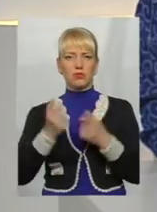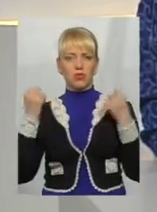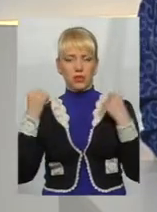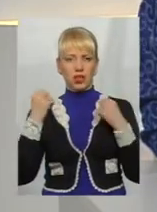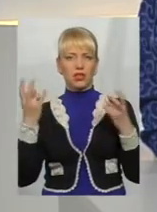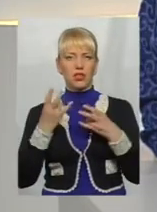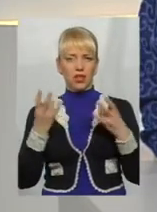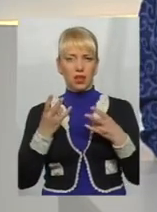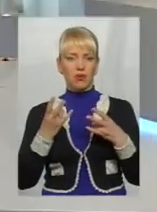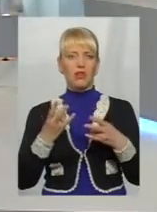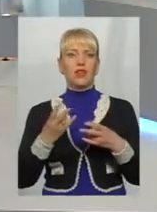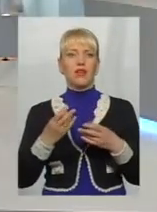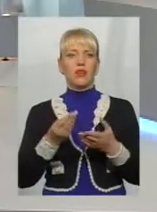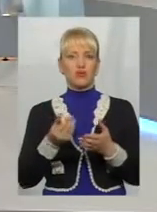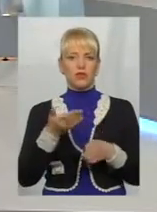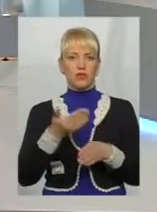гроші.